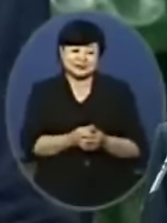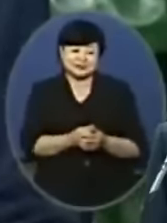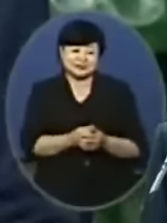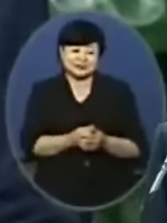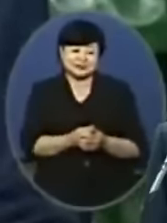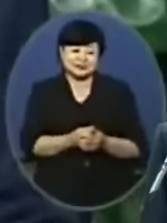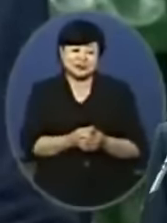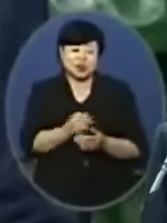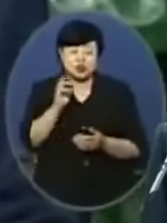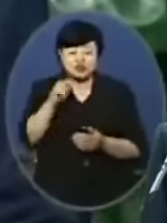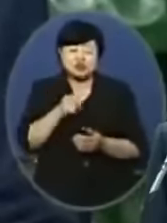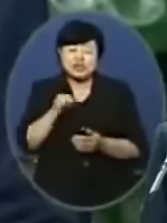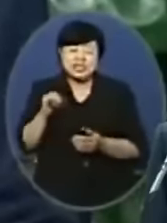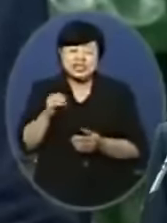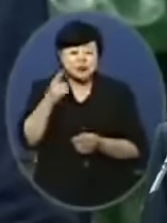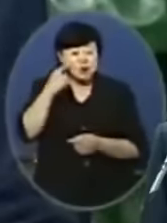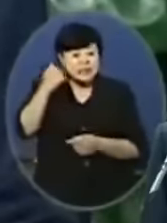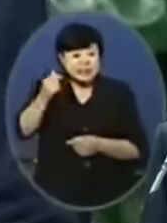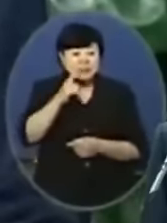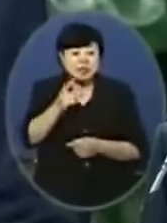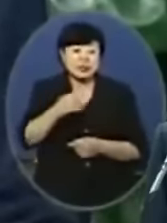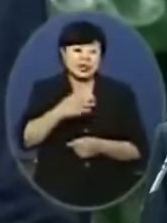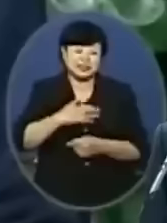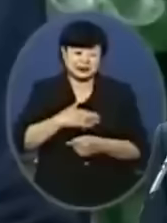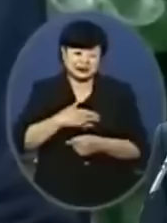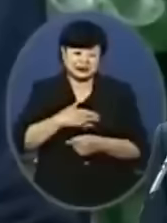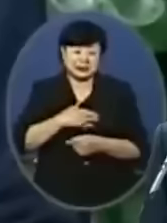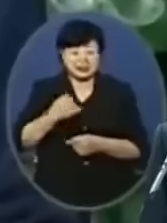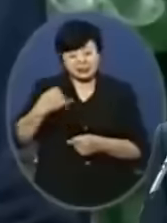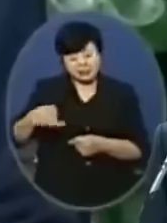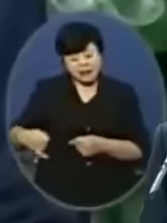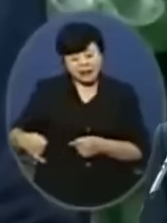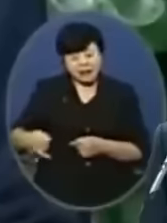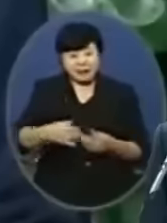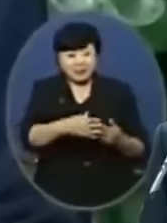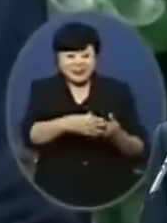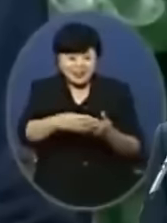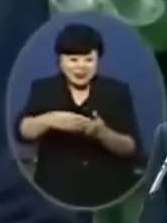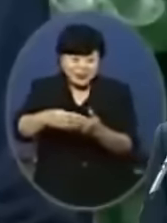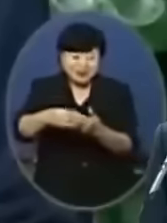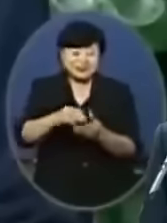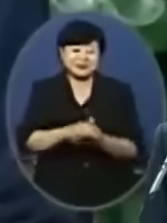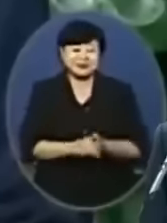D.L. 무디 목사님이 늘 그런 말을 했었습니다. 자기 딸을 데리고